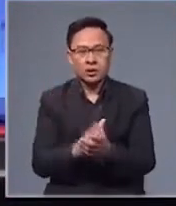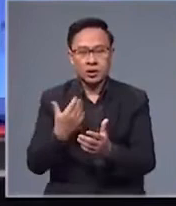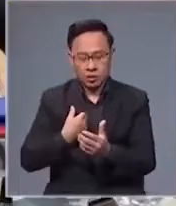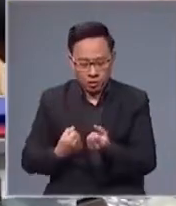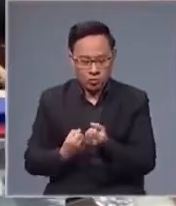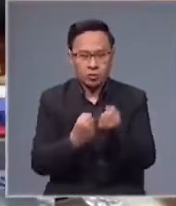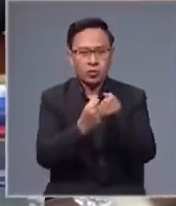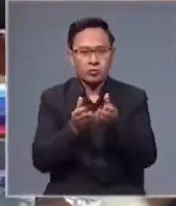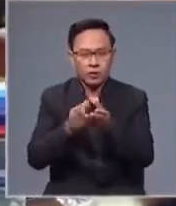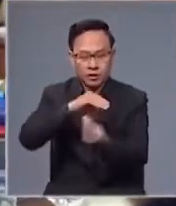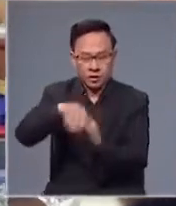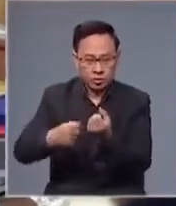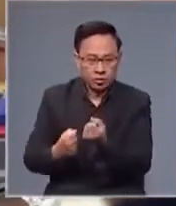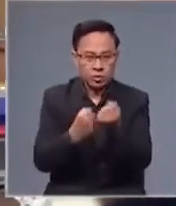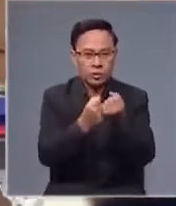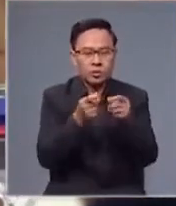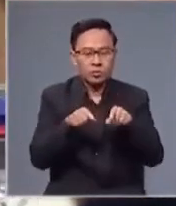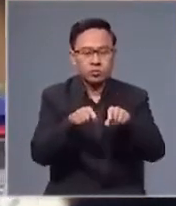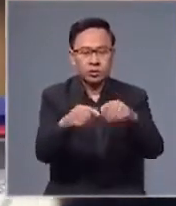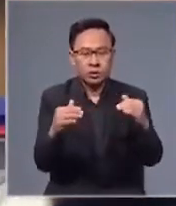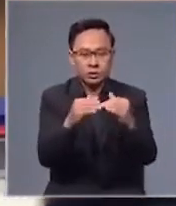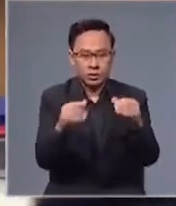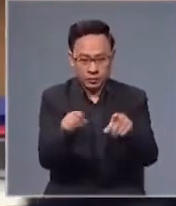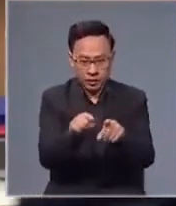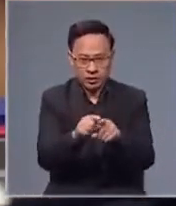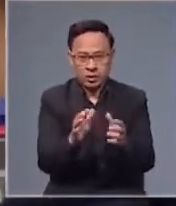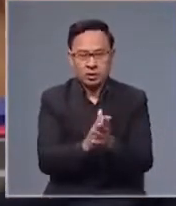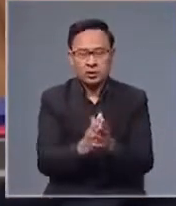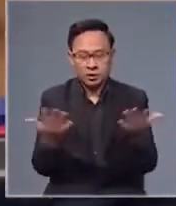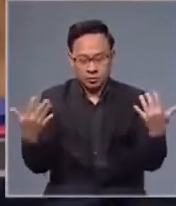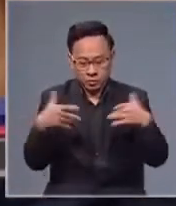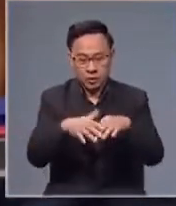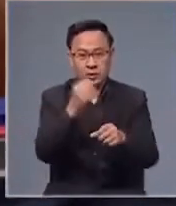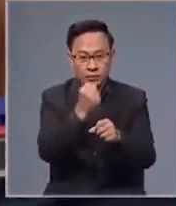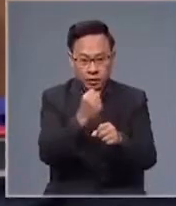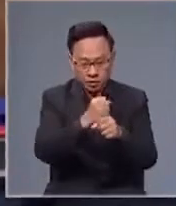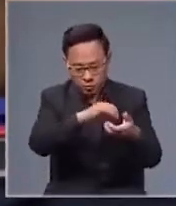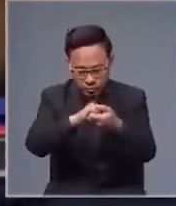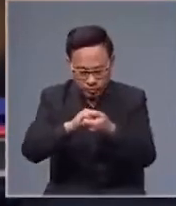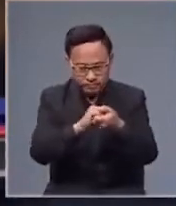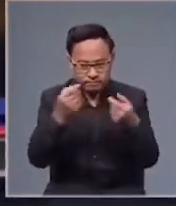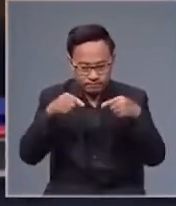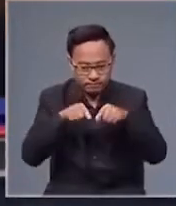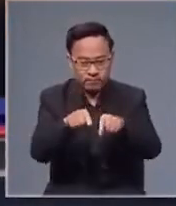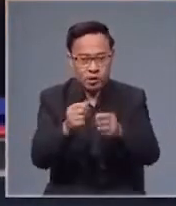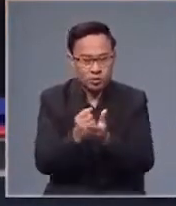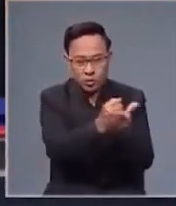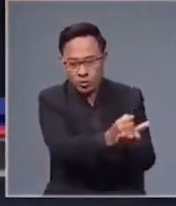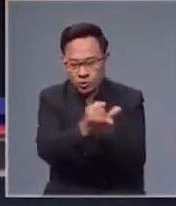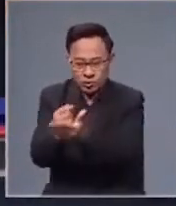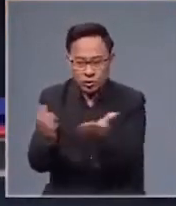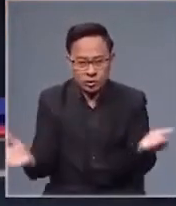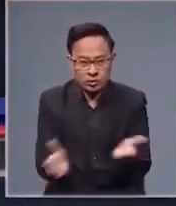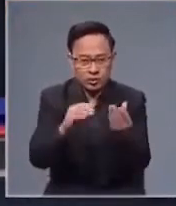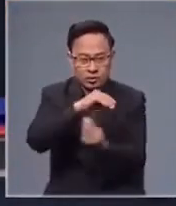ฝ่ายเศรษฐกิจทำหน้าที่อยู่ต่อไปโดยทั้งสองส่วนนี้จะทำงานคู่ขนานและส่งเสริมซึ่งกันและกัน